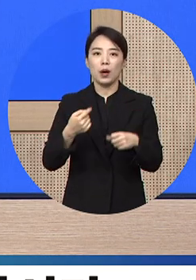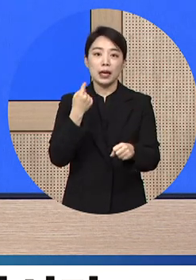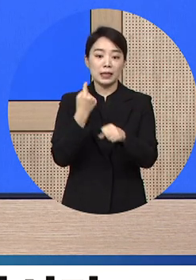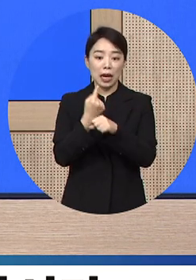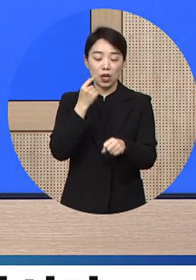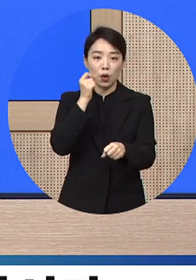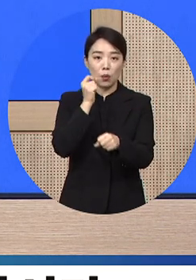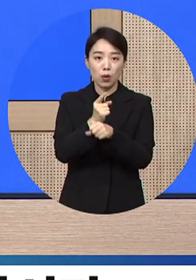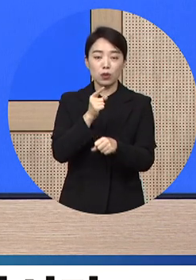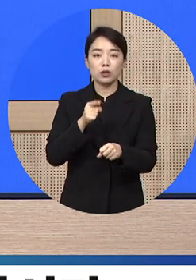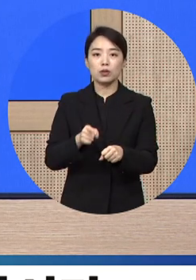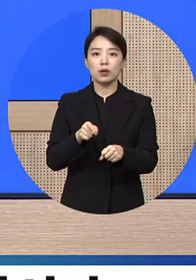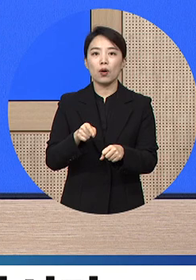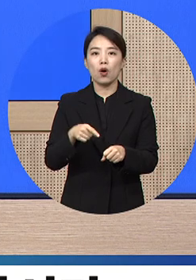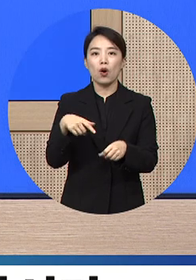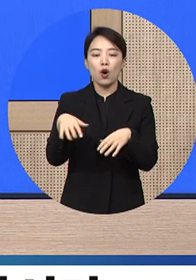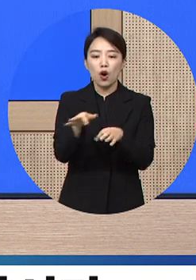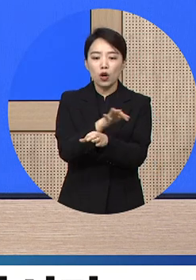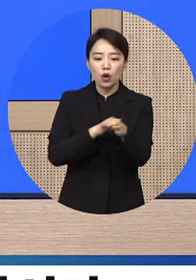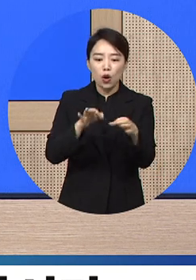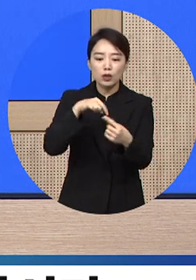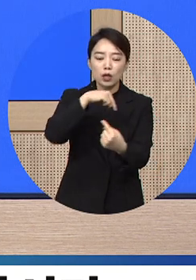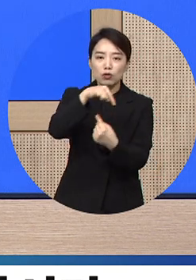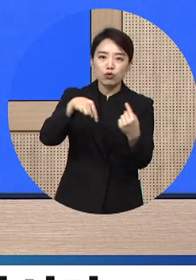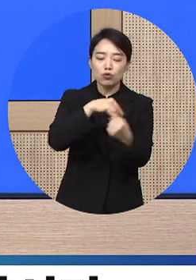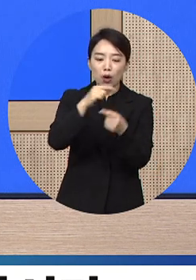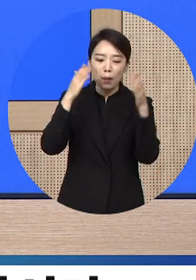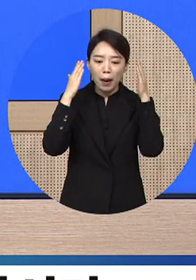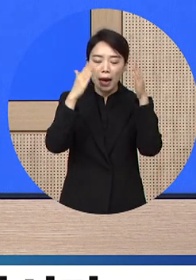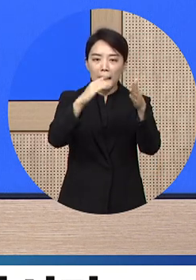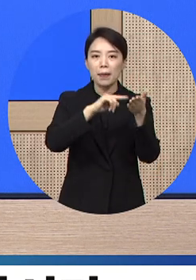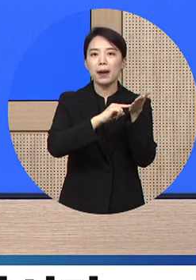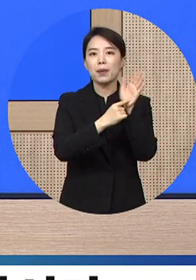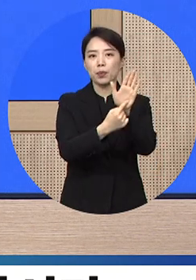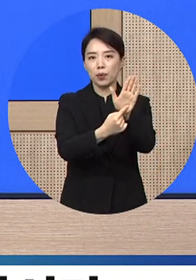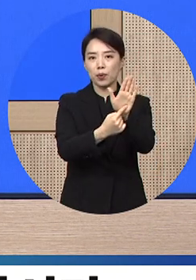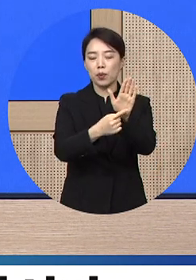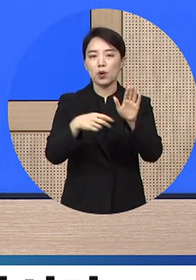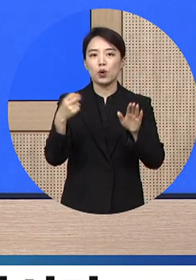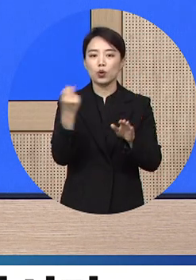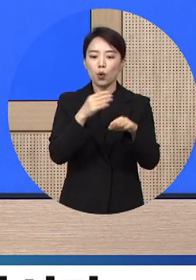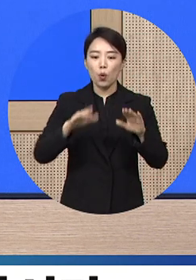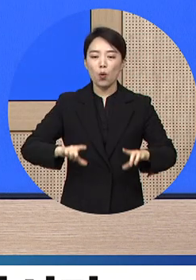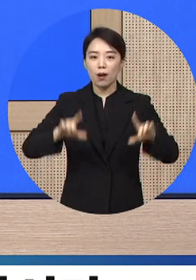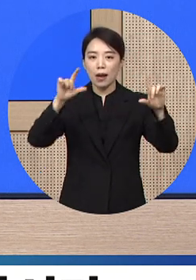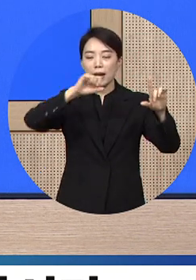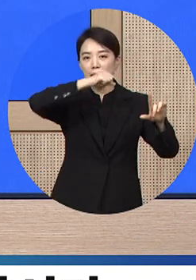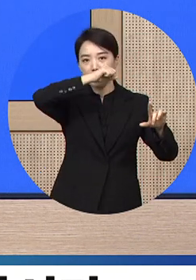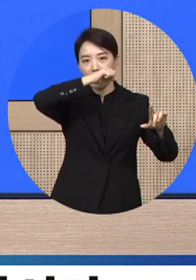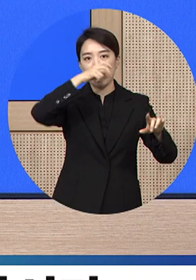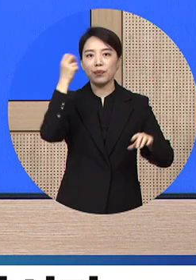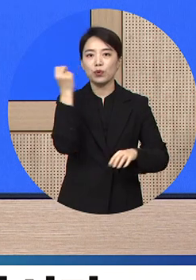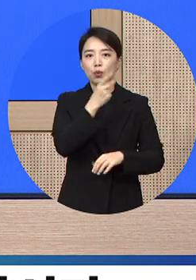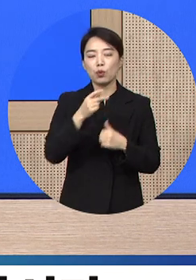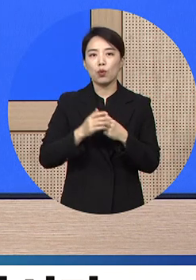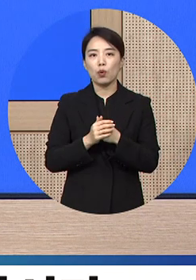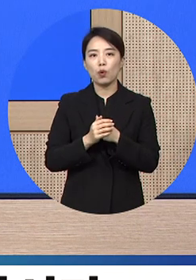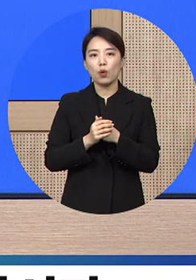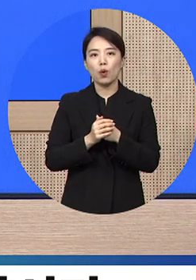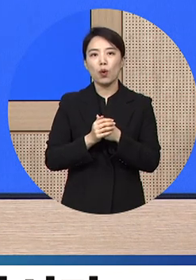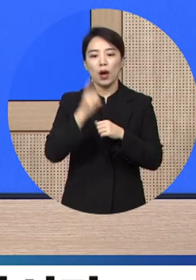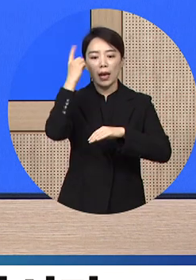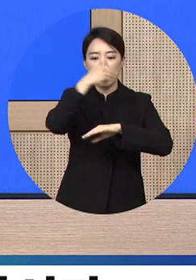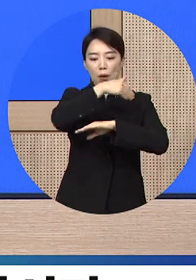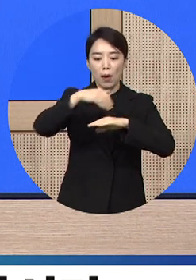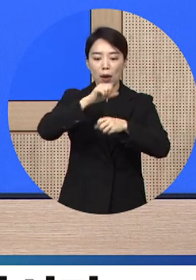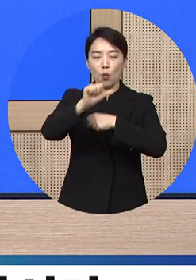이미 금년도 경제 운영 방향을 발표하거나 금년도 예산과 또 중기 재정계획